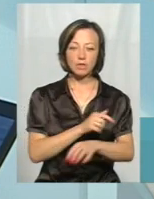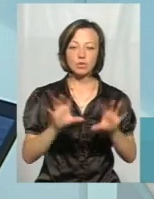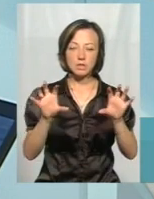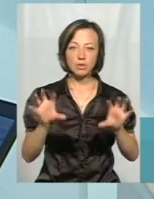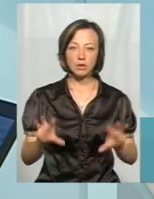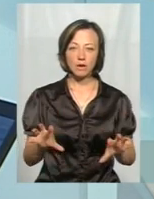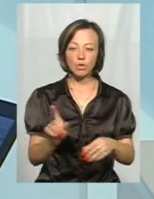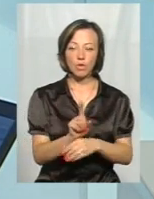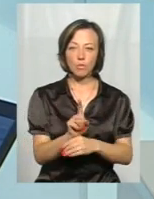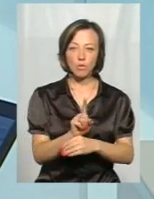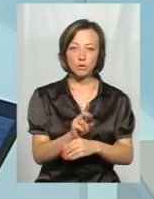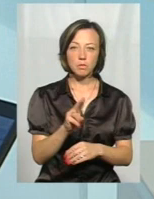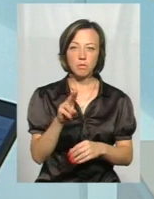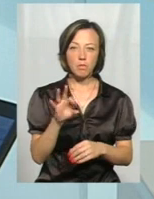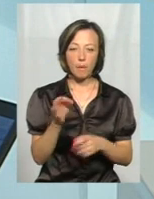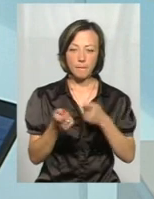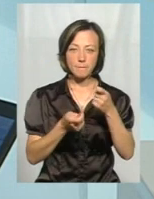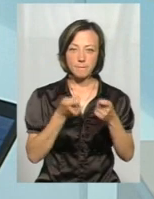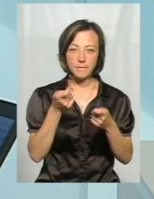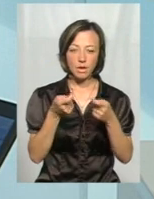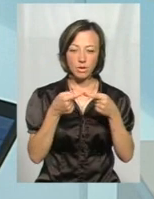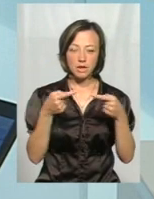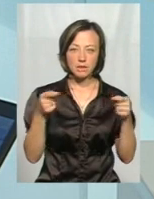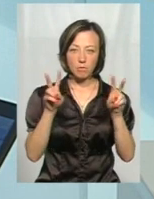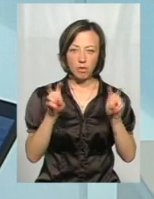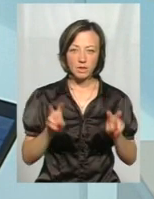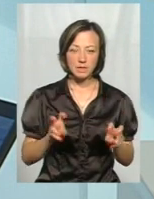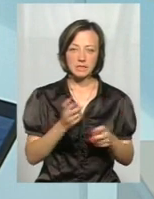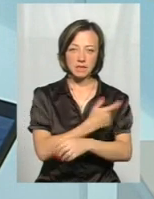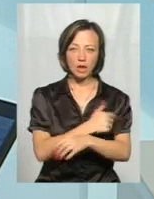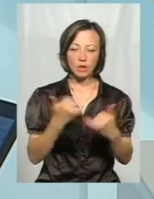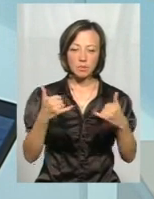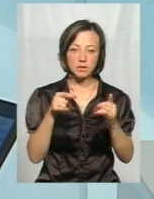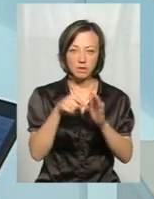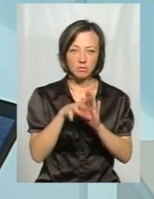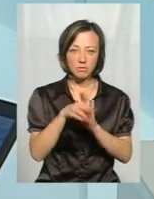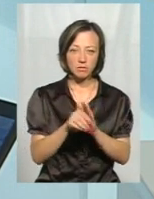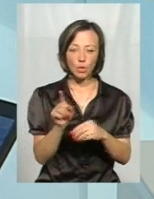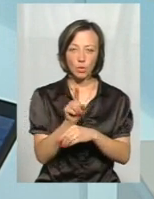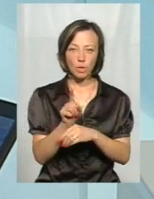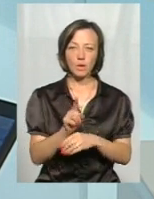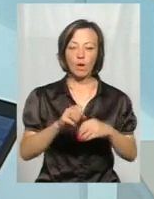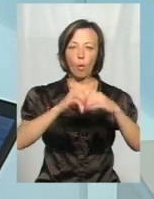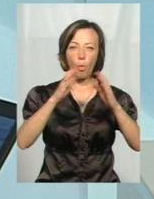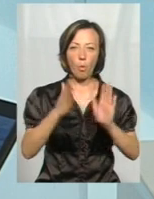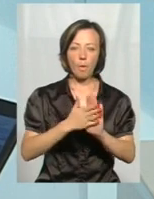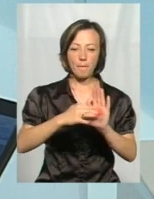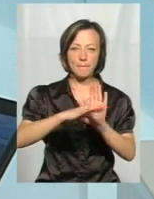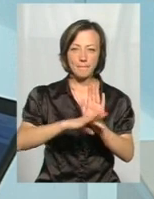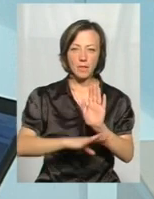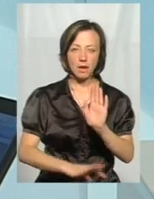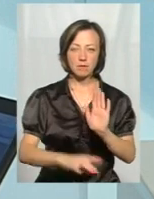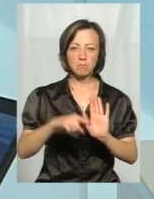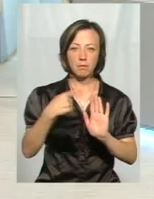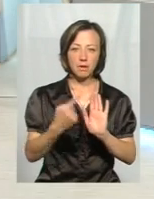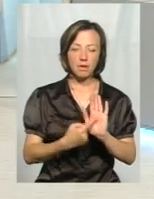законодавства нормується як по мікробіологічних показниках, так і санітарно-хімічних. Тобто цілий комплекс